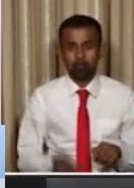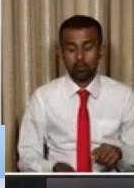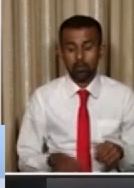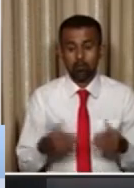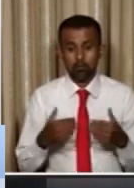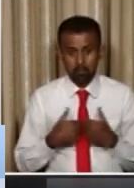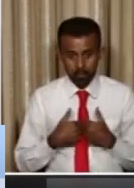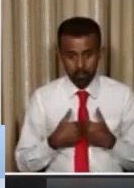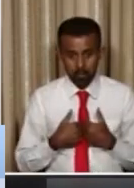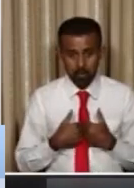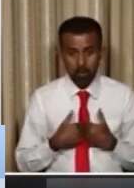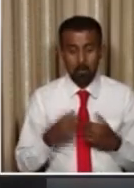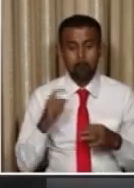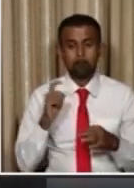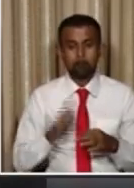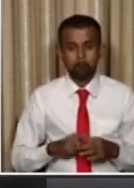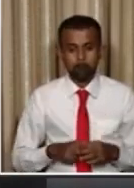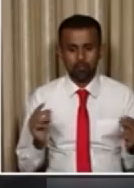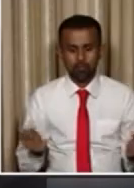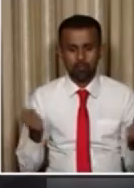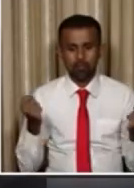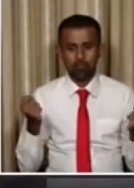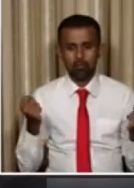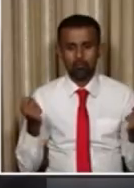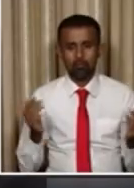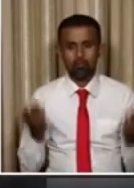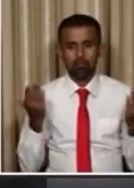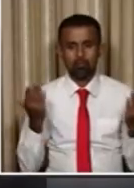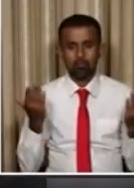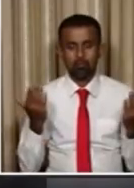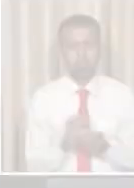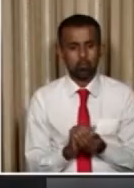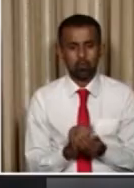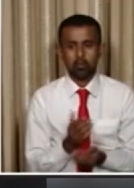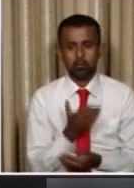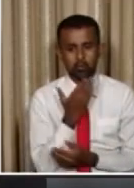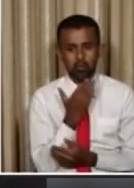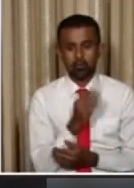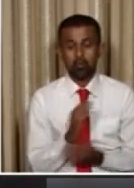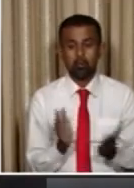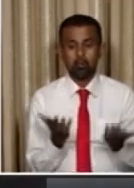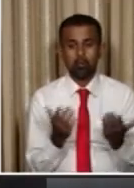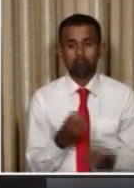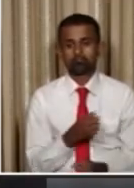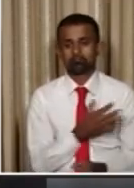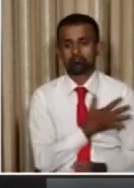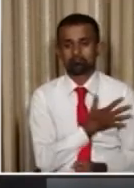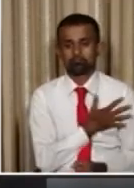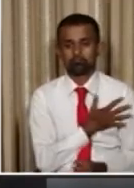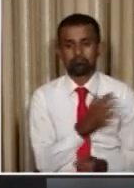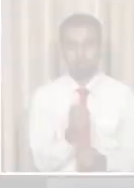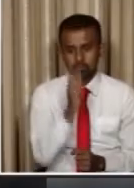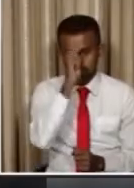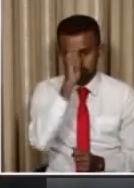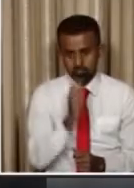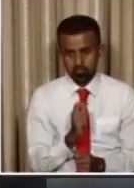අපි මේ ප්‍රශ්නෙට මැදි වෙලා තියෙන්නේ. ඇති වුණේ අපිට මේක බේරගන්න තිබුණා. හැබැයි ඇති වුණේ ගෝඨාභය රාජපක්ෂ